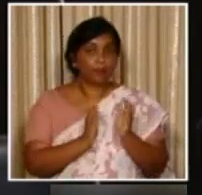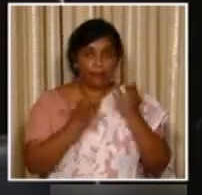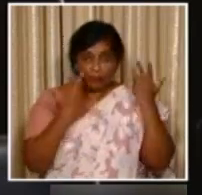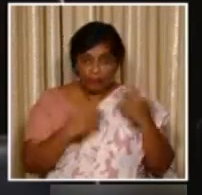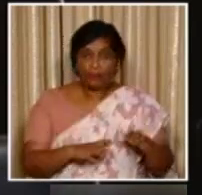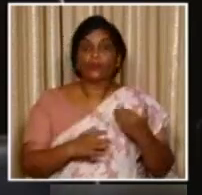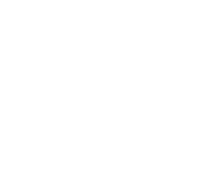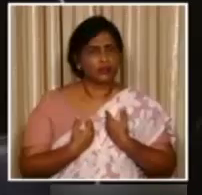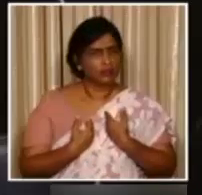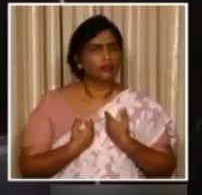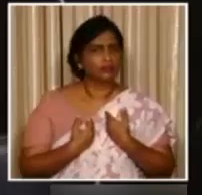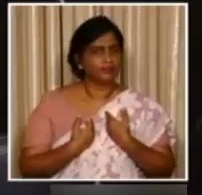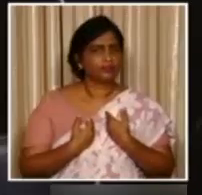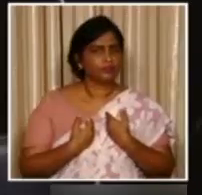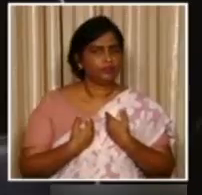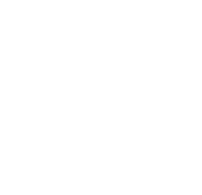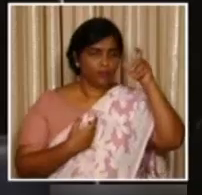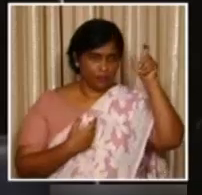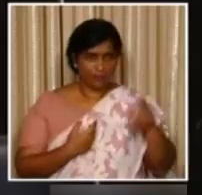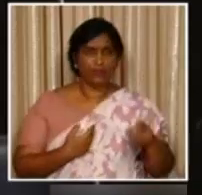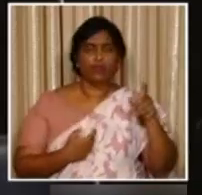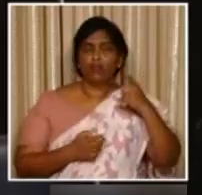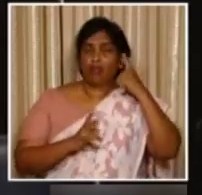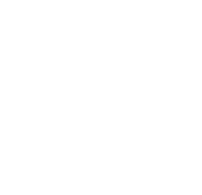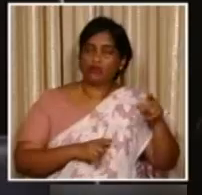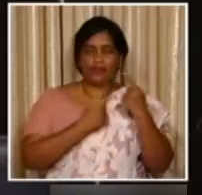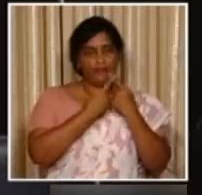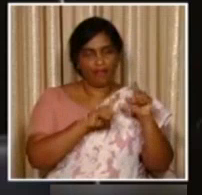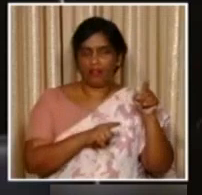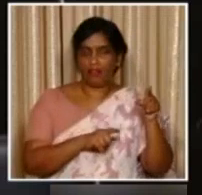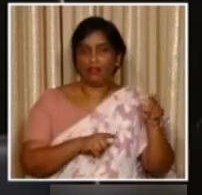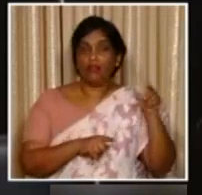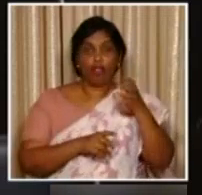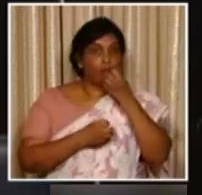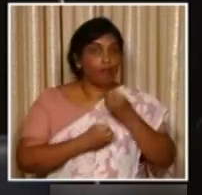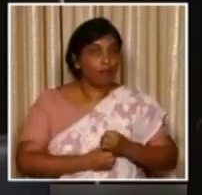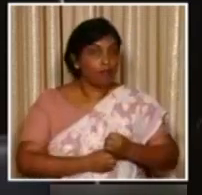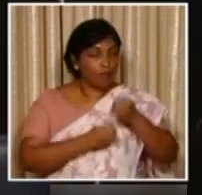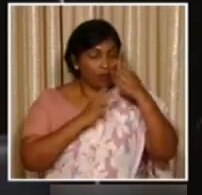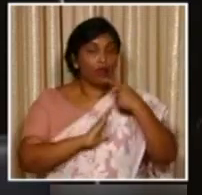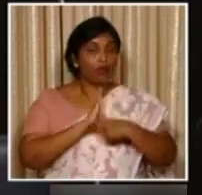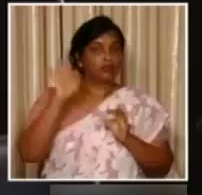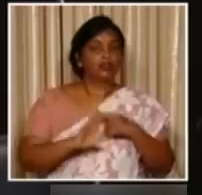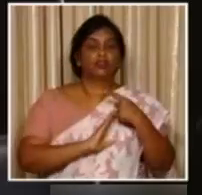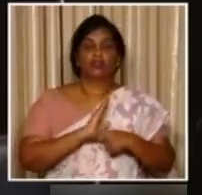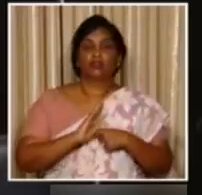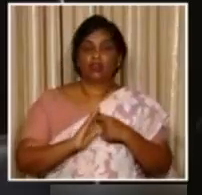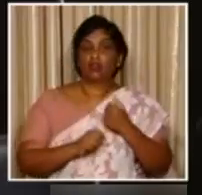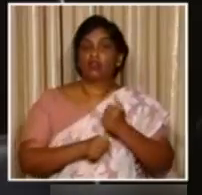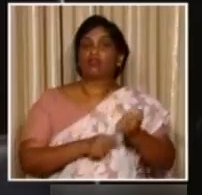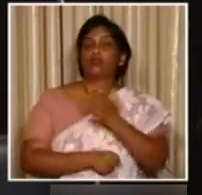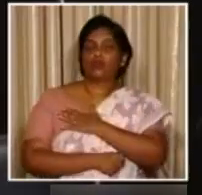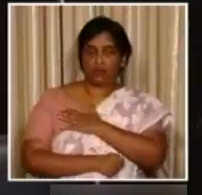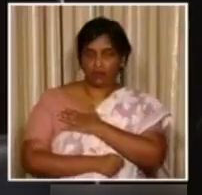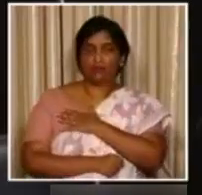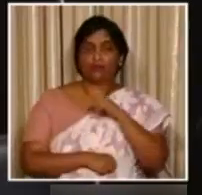තමයි අපේ ප්‍රශ්නේ වෙලා තියෙන්නේ. ඒ සහරාන්ගේ අරමුණ එකක් වුණාට සහරාන්ගේ බෝම්බ ප්‍රහාරයෙන් මේ රටේ ජනාධිපති උනේ ගෝඨාභය රාජපක්ෂ